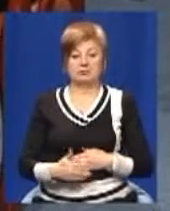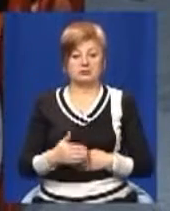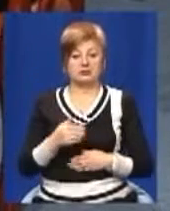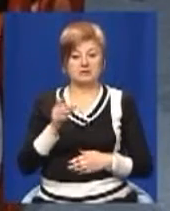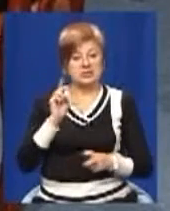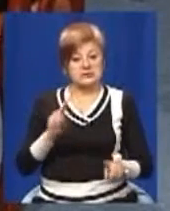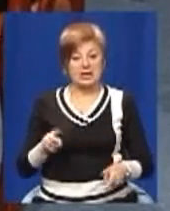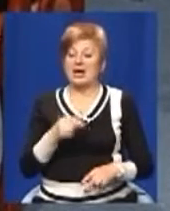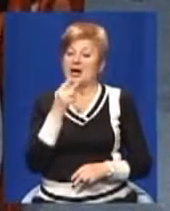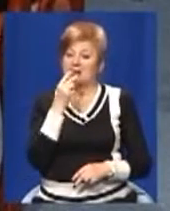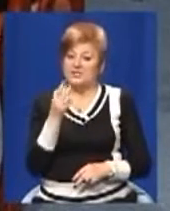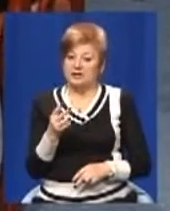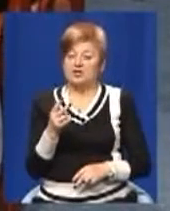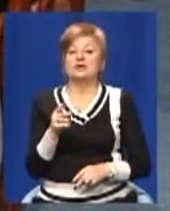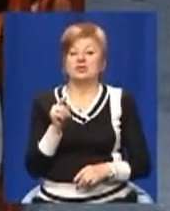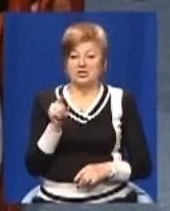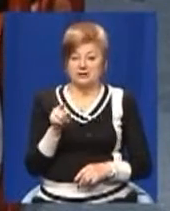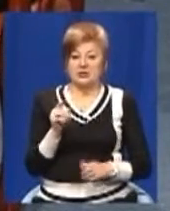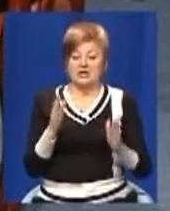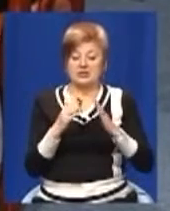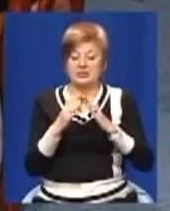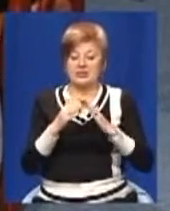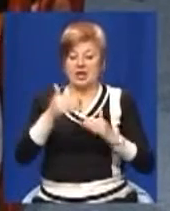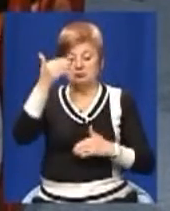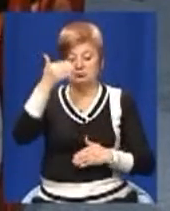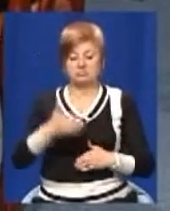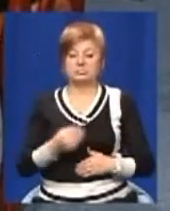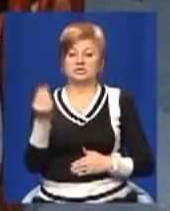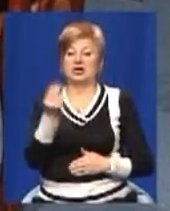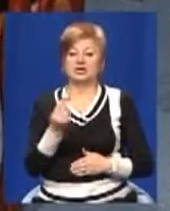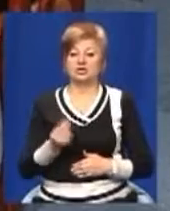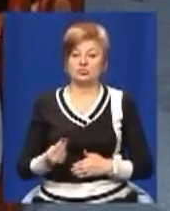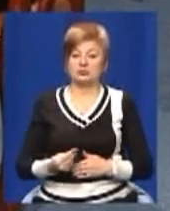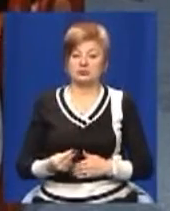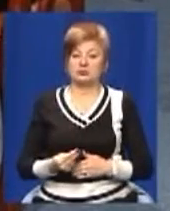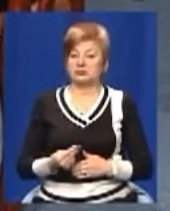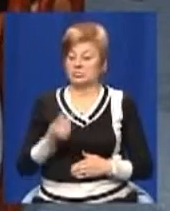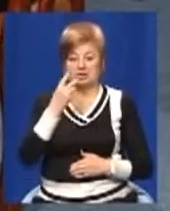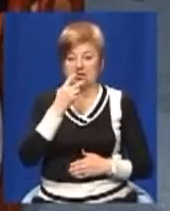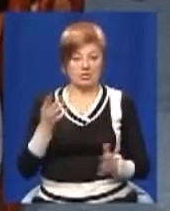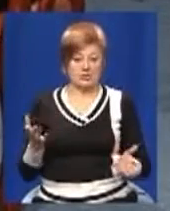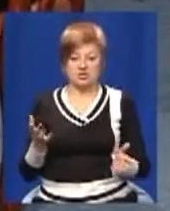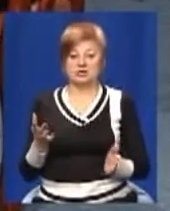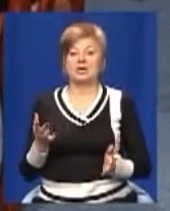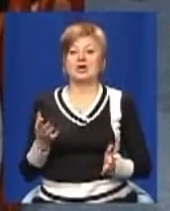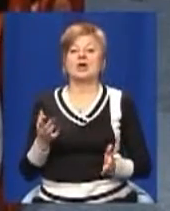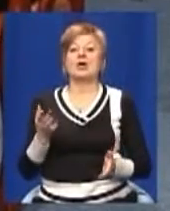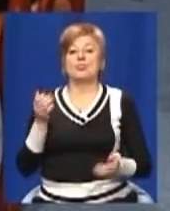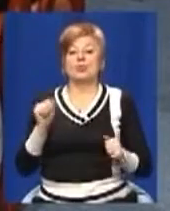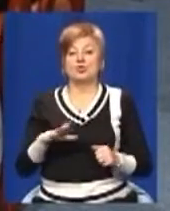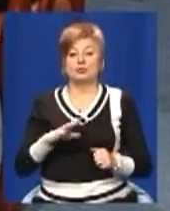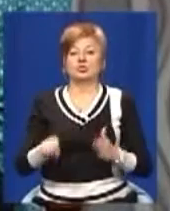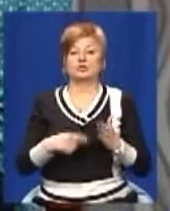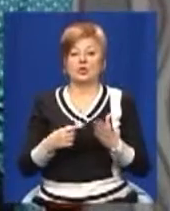знаю. А бачила коли-небудь, до речі, на будинку якийсь такий великий-великий малюнок? Не бачила. Не бачила. Можливо, в нашому